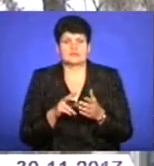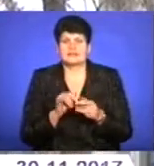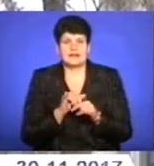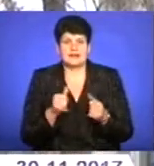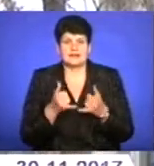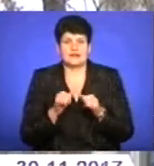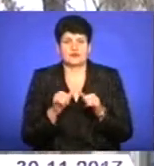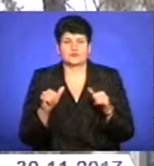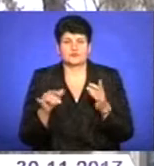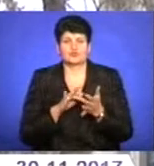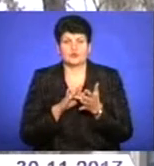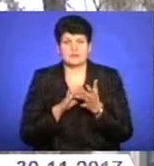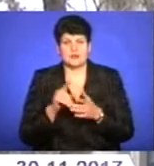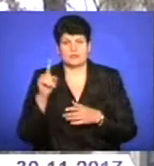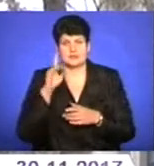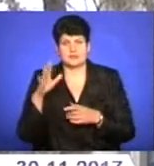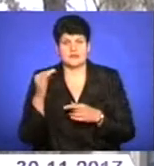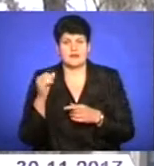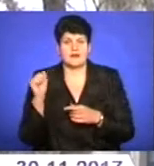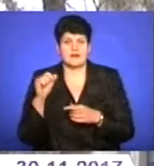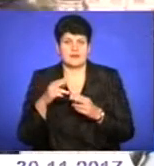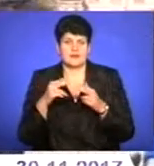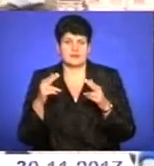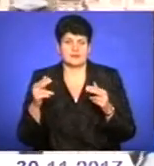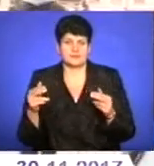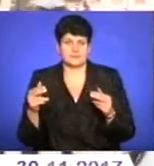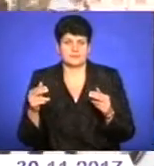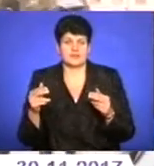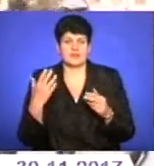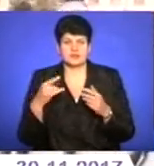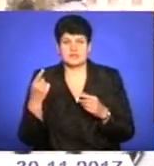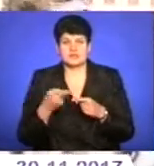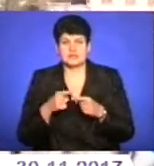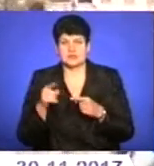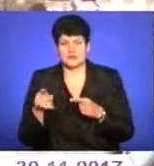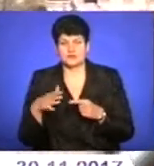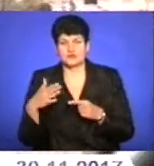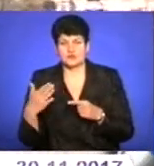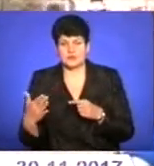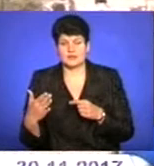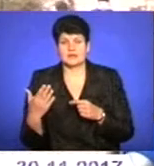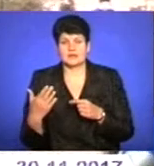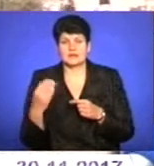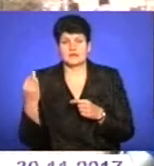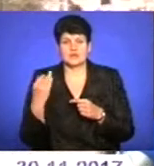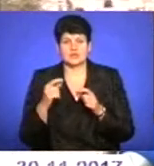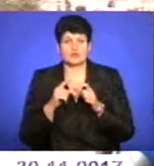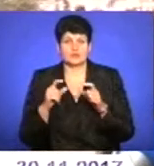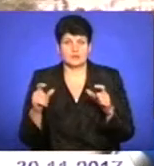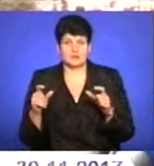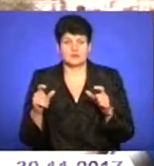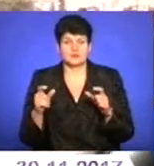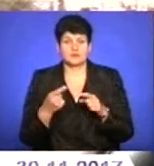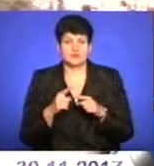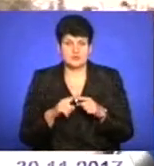туризму і популяризації архітектурної спадщини Тернопілля. Якщо з цієї сторони, якщо це як туристичний об'єкт такий, то в